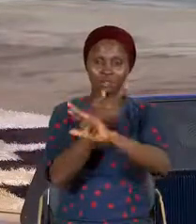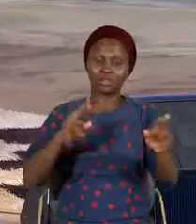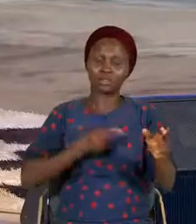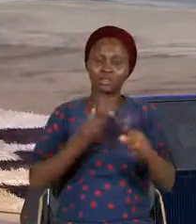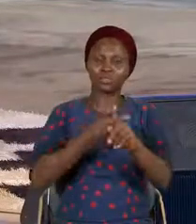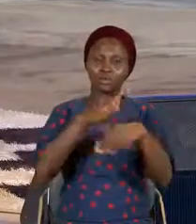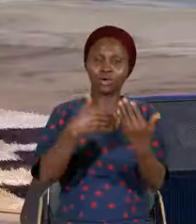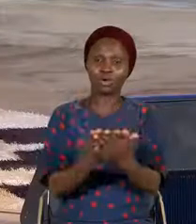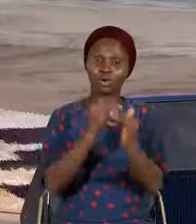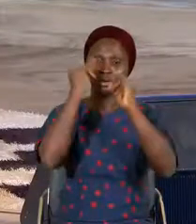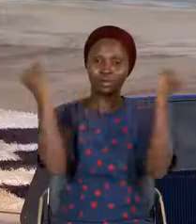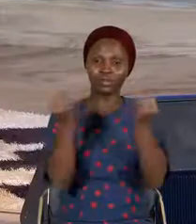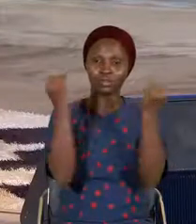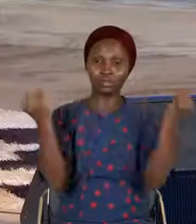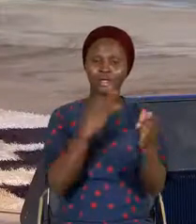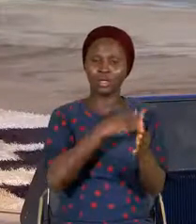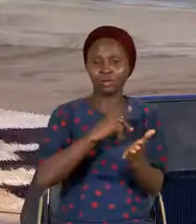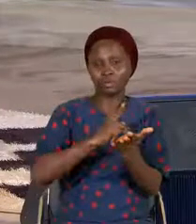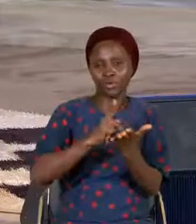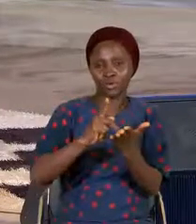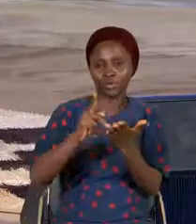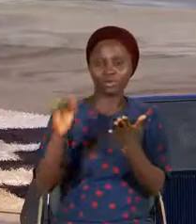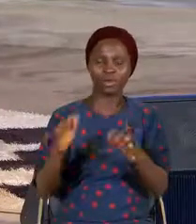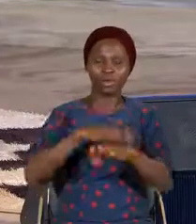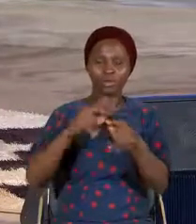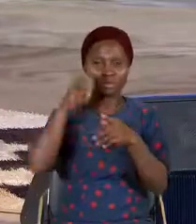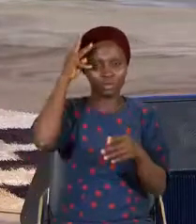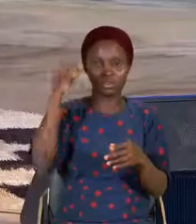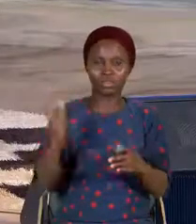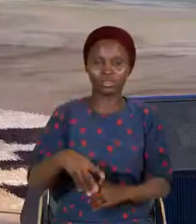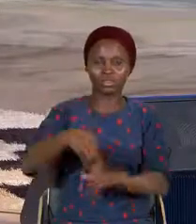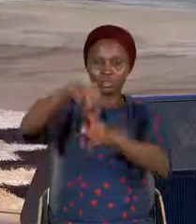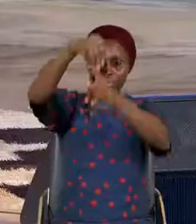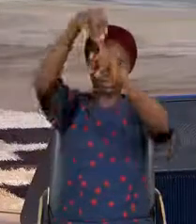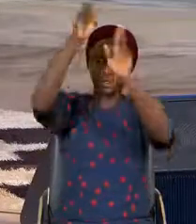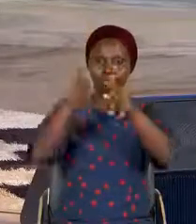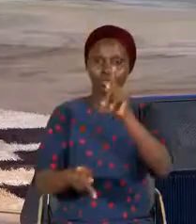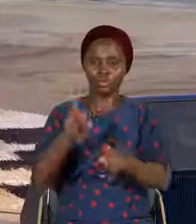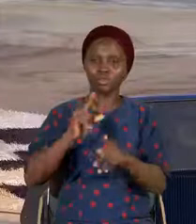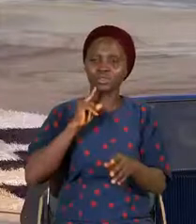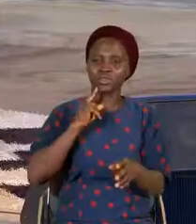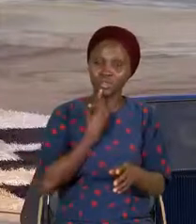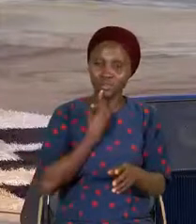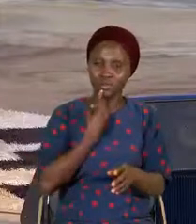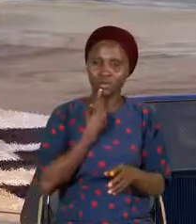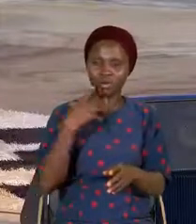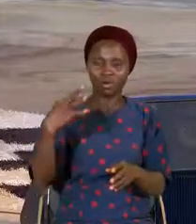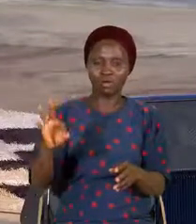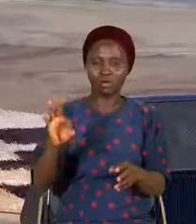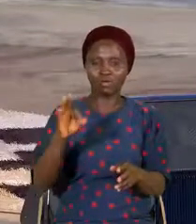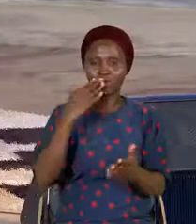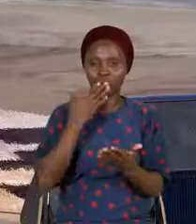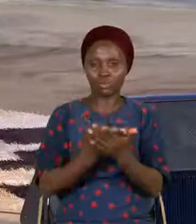nous, afin de nous racheter de toute iniquité et de se faire un peuple qui lui appartienne, purifié par lui